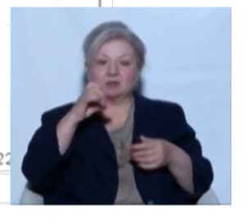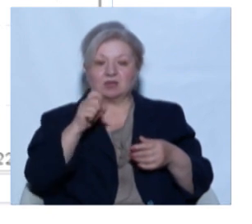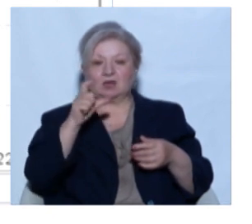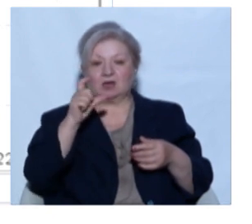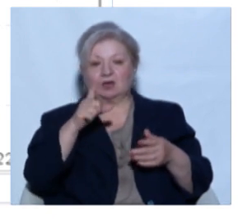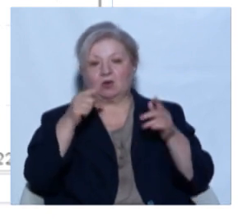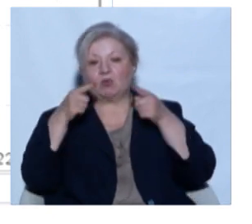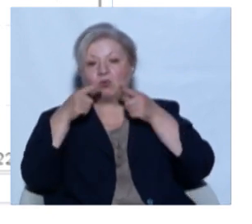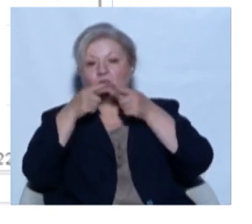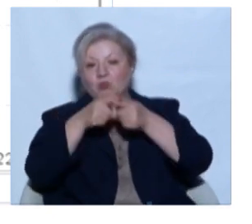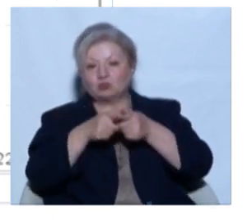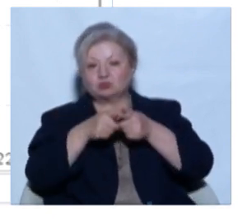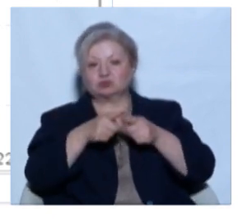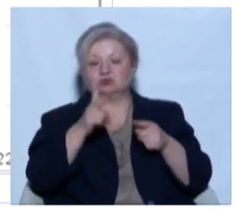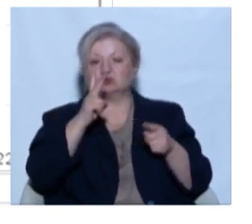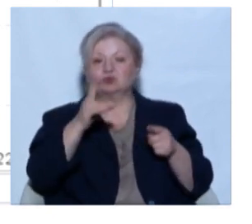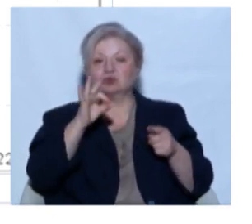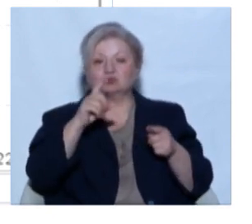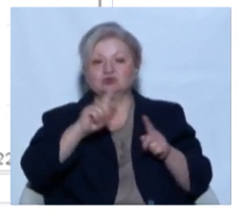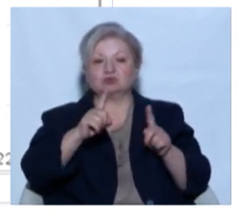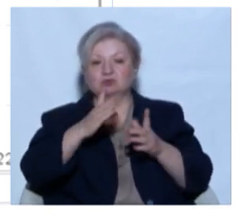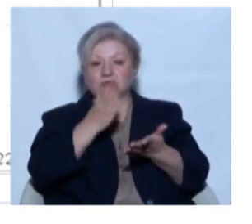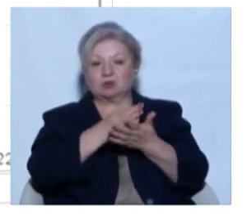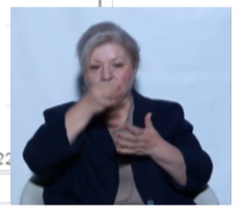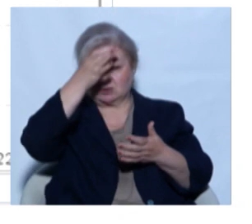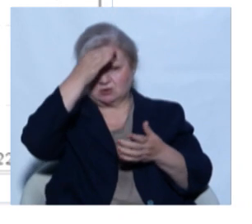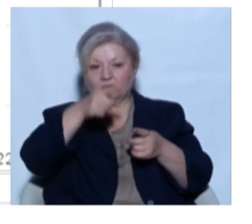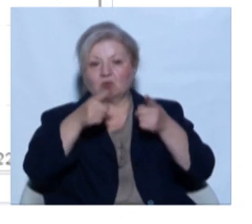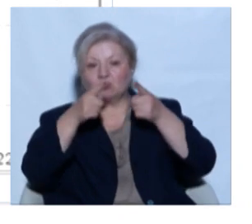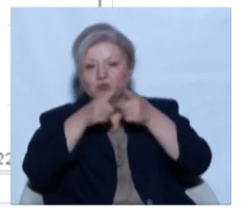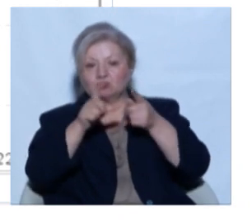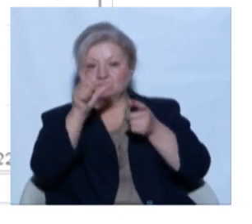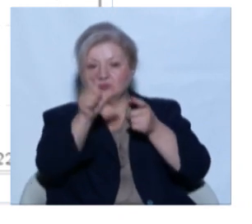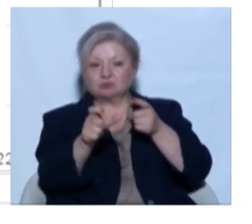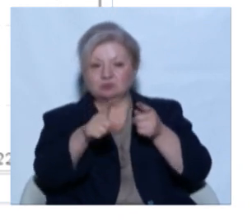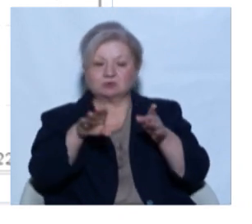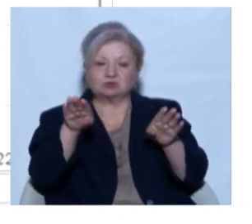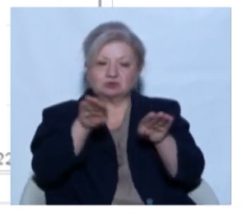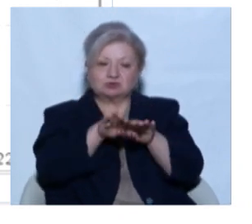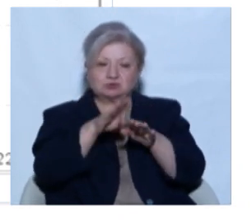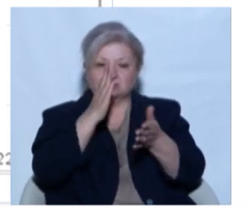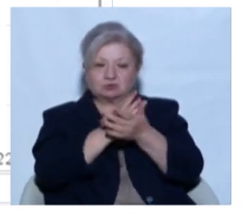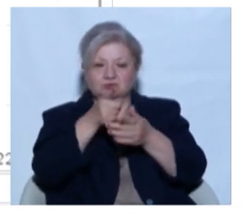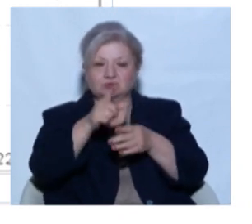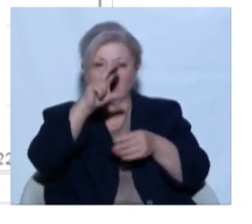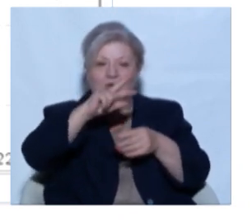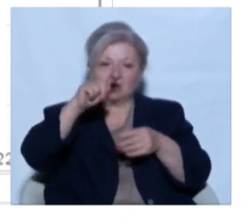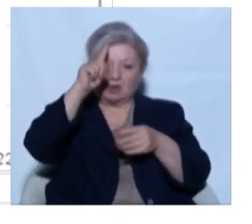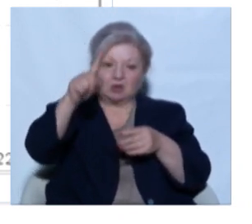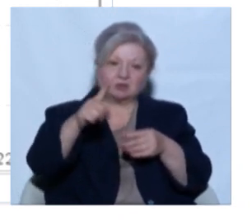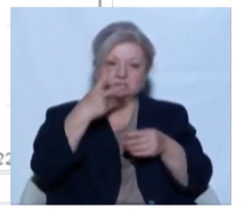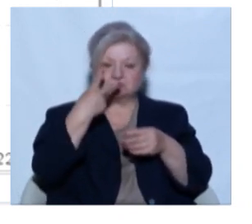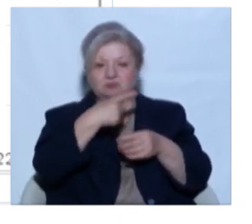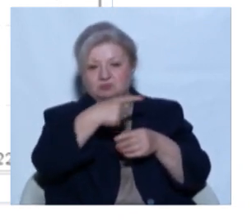ეს ბეტა კუთხის კოსინუსი რა არის? გავიხსენოთ კოსინუსი რა არის, რომ კუთხესთან მიმდებარე